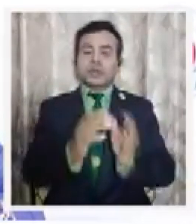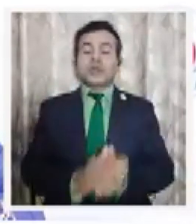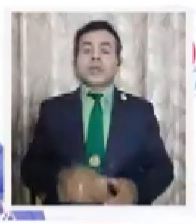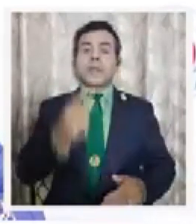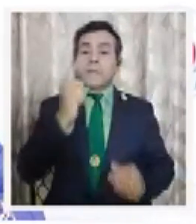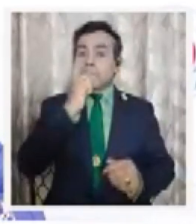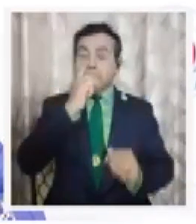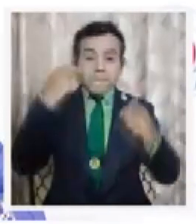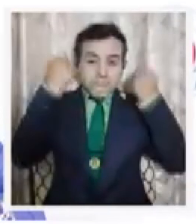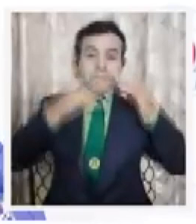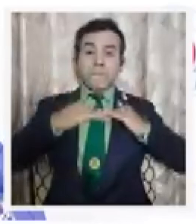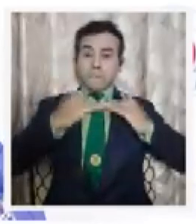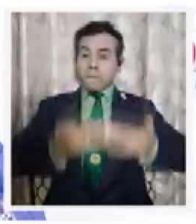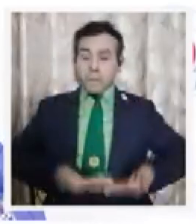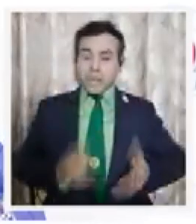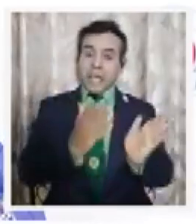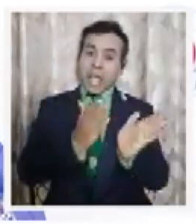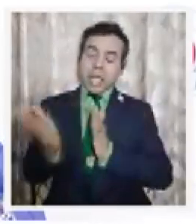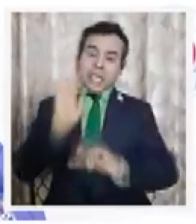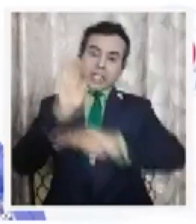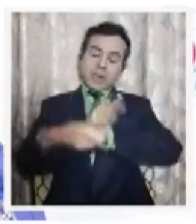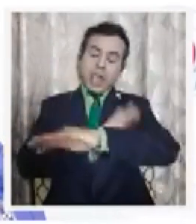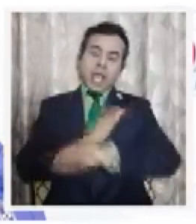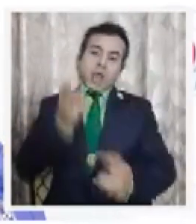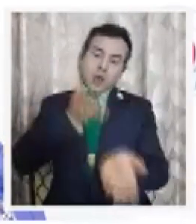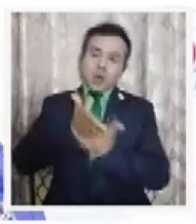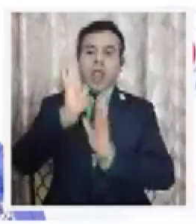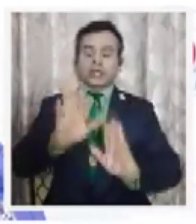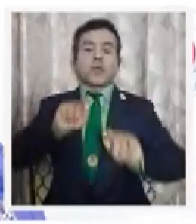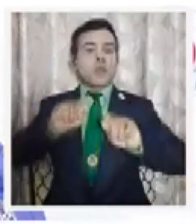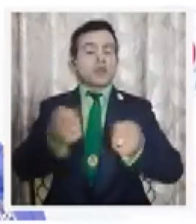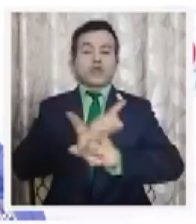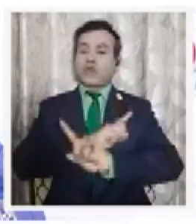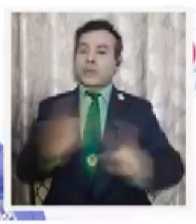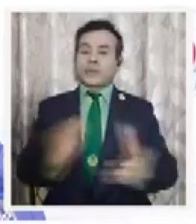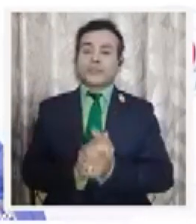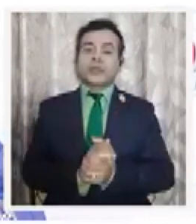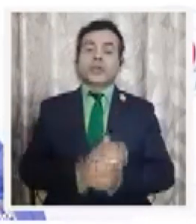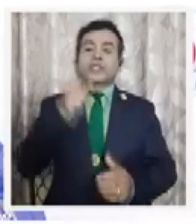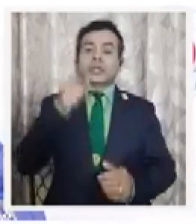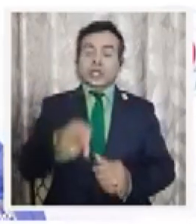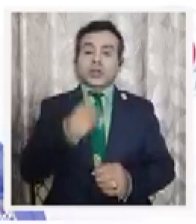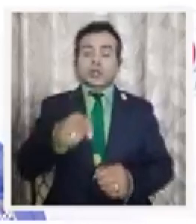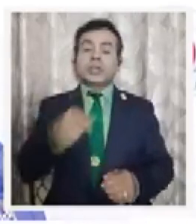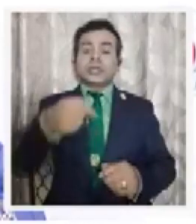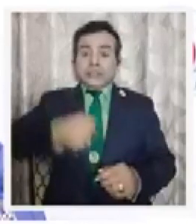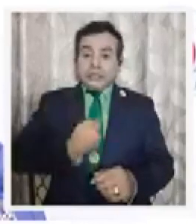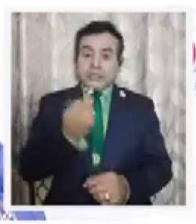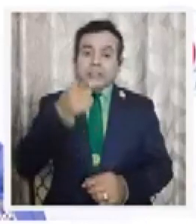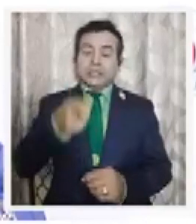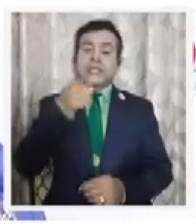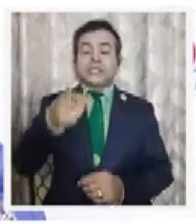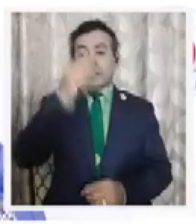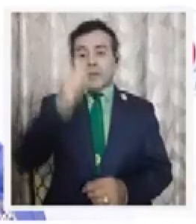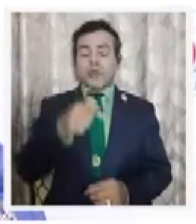ও উপজেলা স্বাস্থ্য কমপ্লেক্সে গর্ভবতী মায়েদের জন্য সকল সেবা চালু আছে। স্বাস্থ্যবিধি অনুসরণ করে আপনার